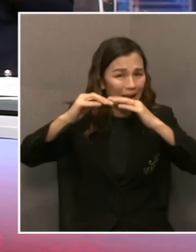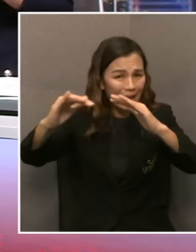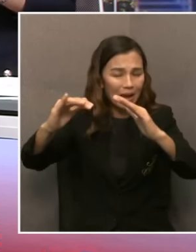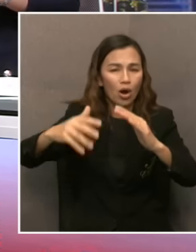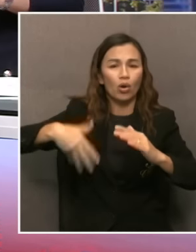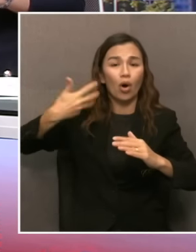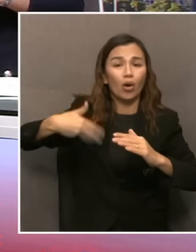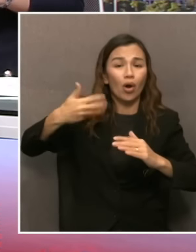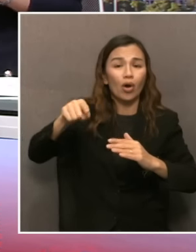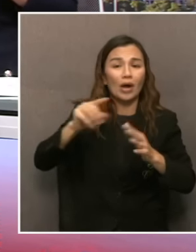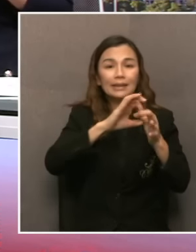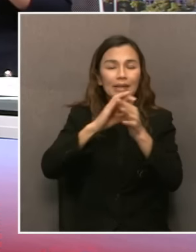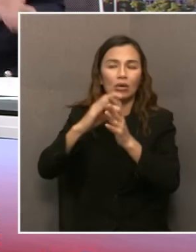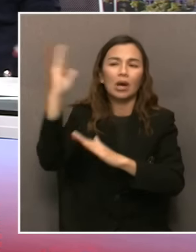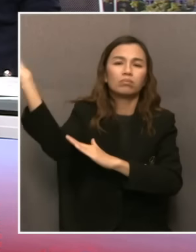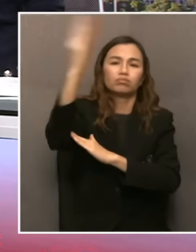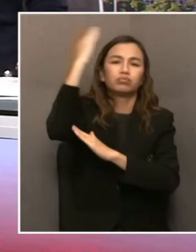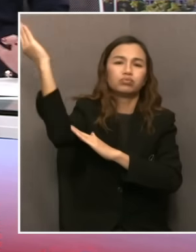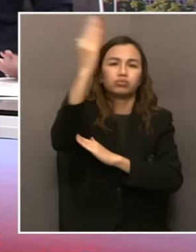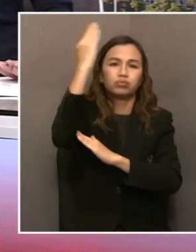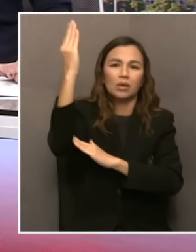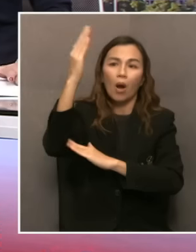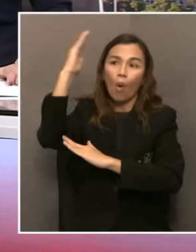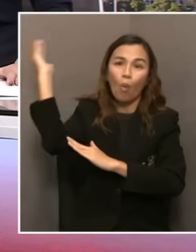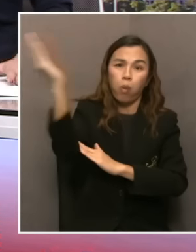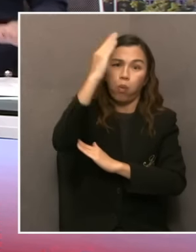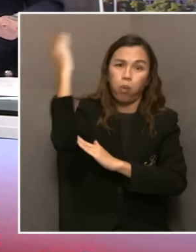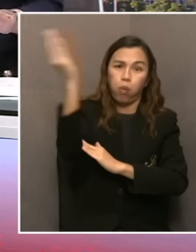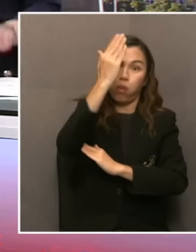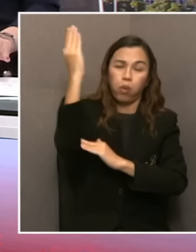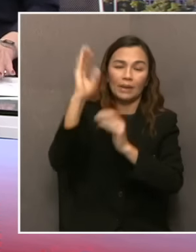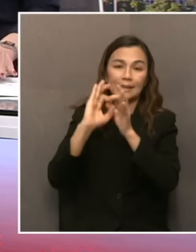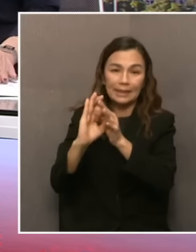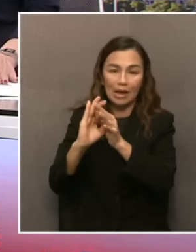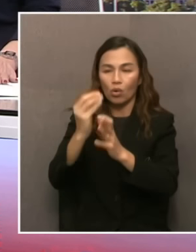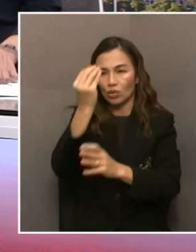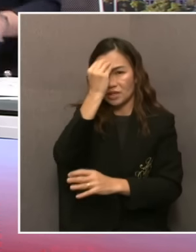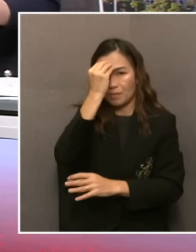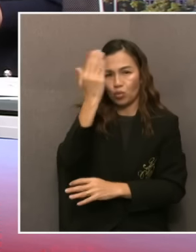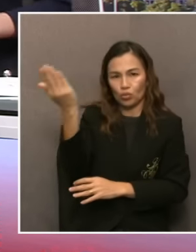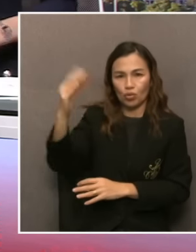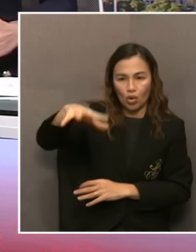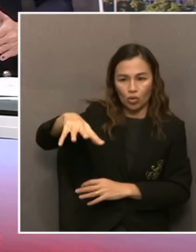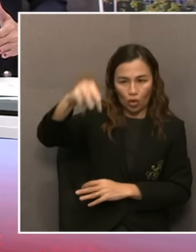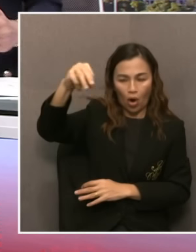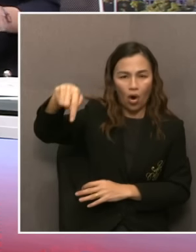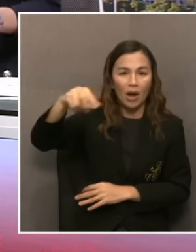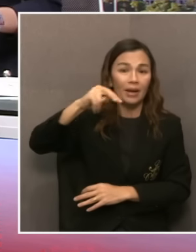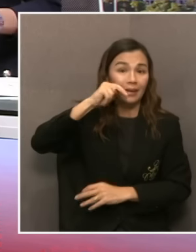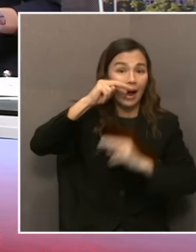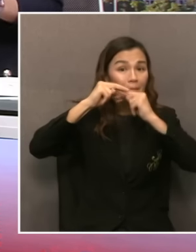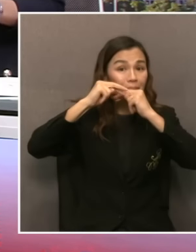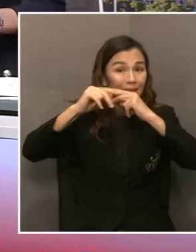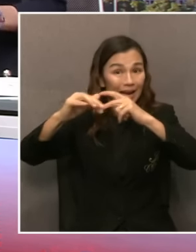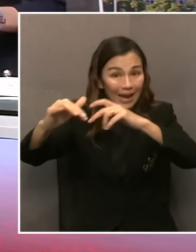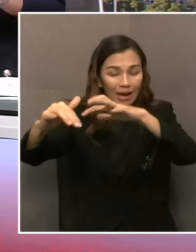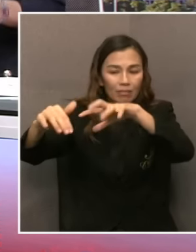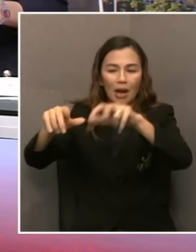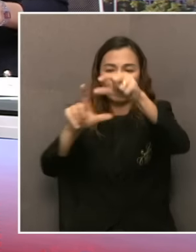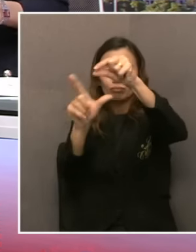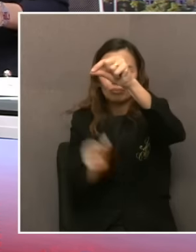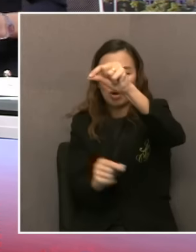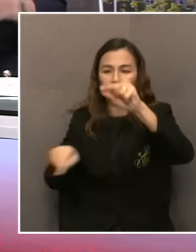ต่อลักษณะของพายุที่จะมีความรุนแรงขึ้นด้วยอาจารย์ยกตัวอย่างนะคะญี่ปุ่นเป็นประเทศที่เป็นเกาะอุณหภูมิน้ำทะเลโดยรอบของญี่ปุ่นร้อนขึ้น